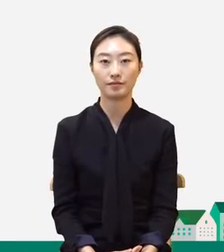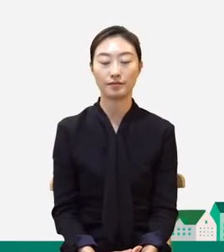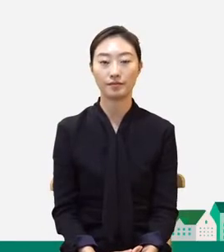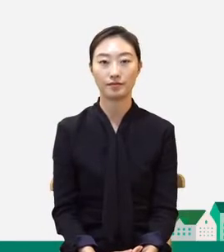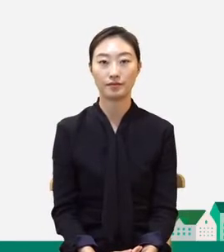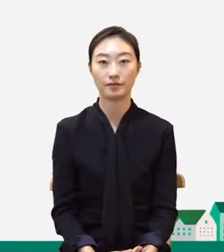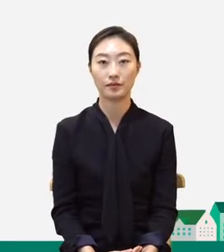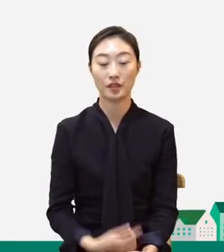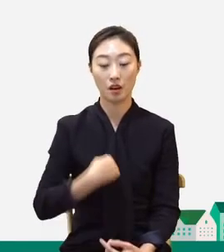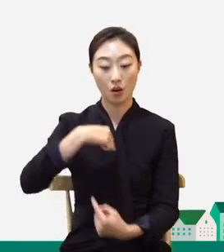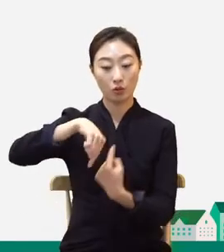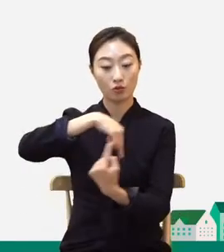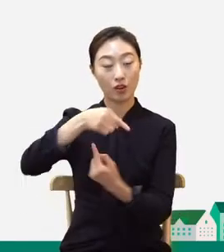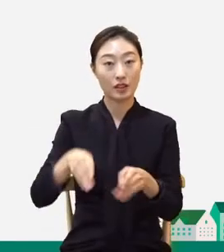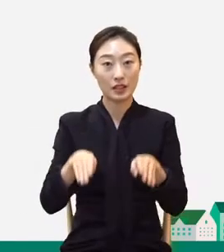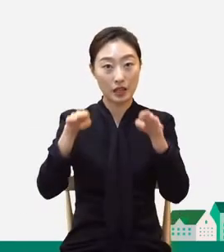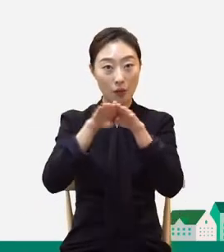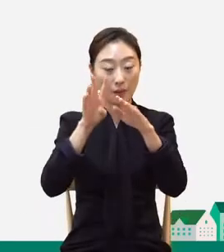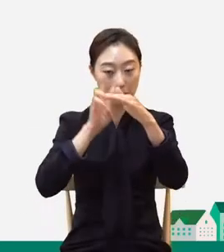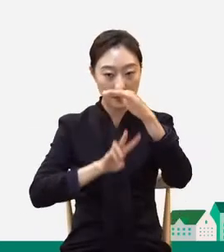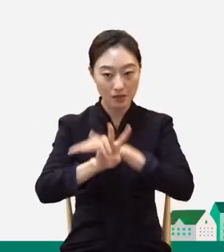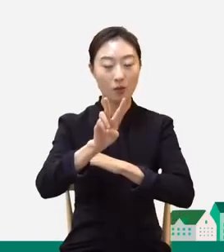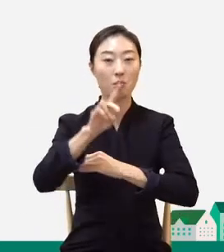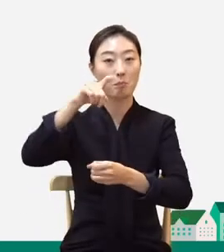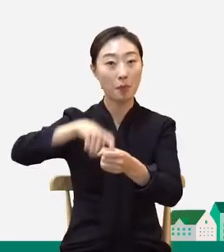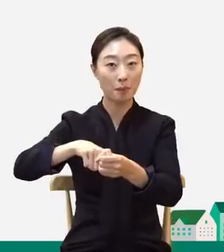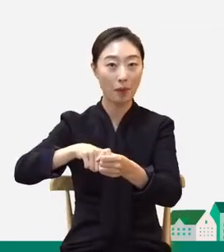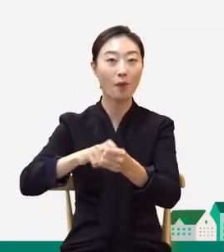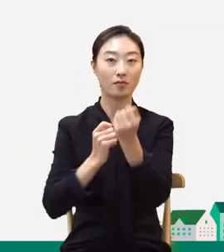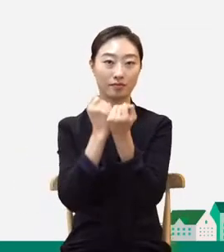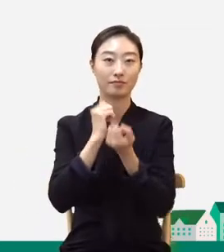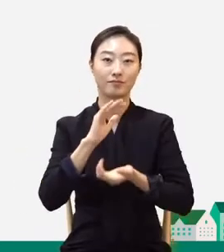저희 운영기관의 비전과 목표를 말씀드리겠습니다.